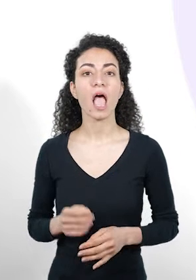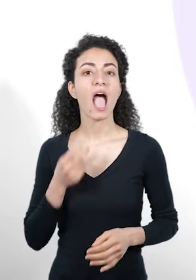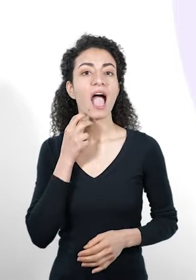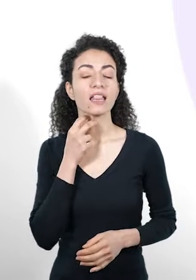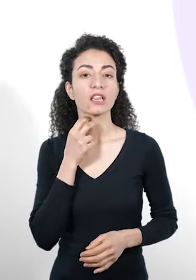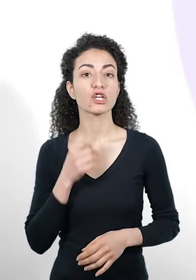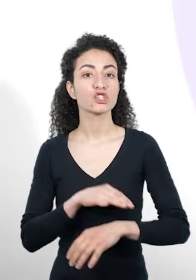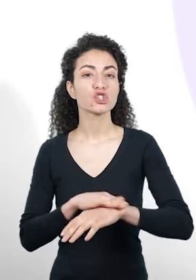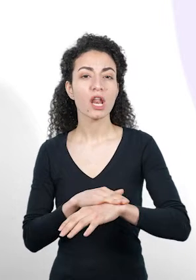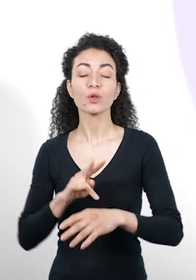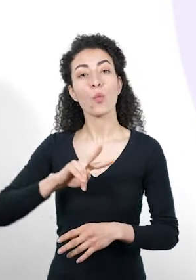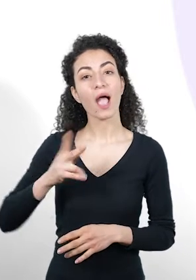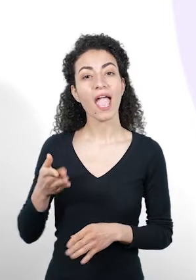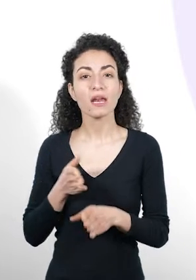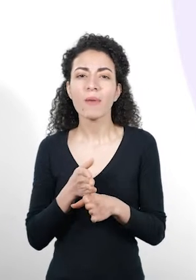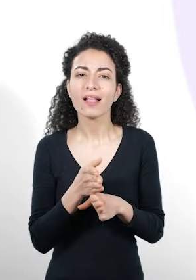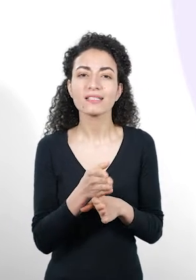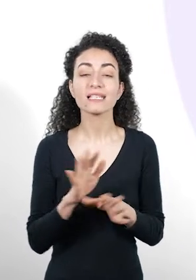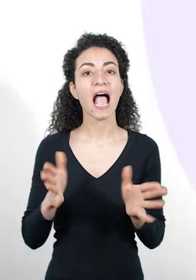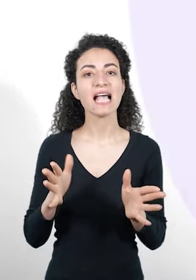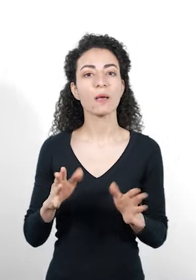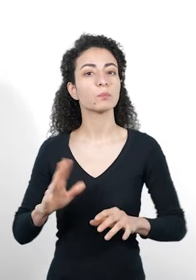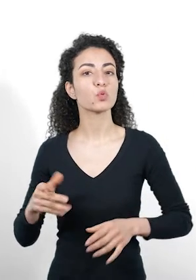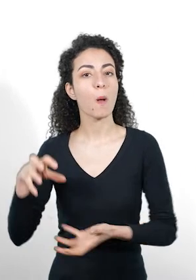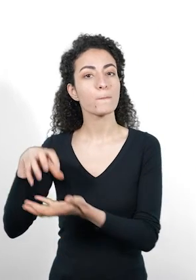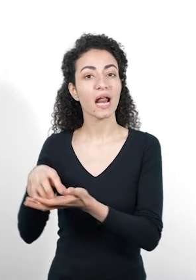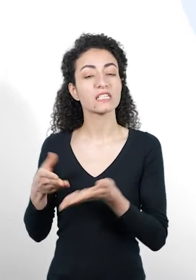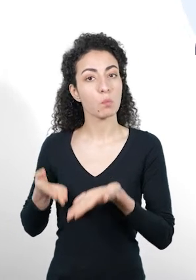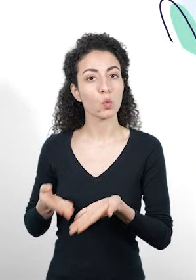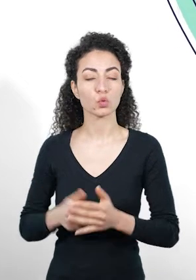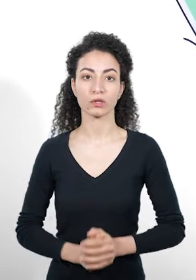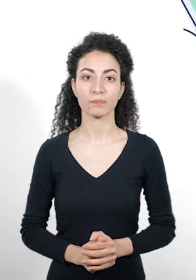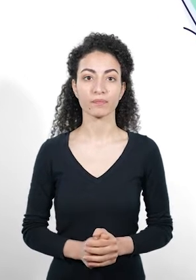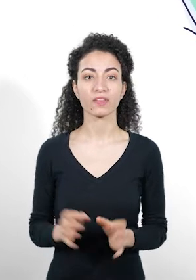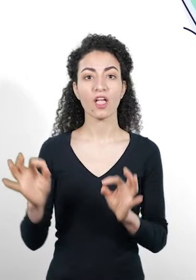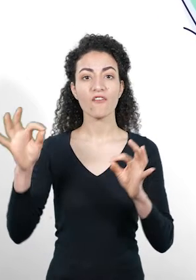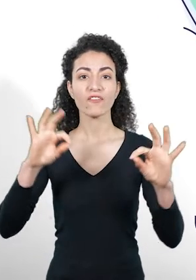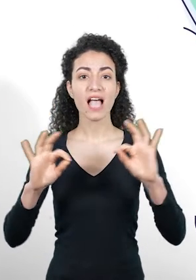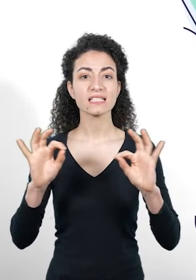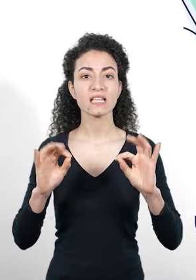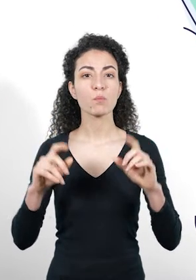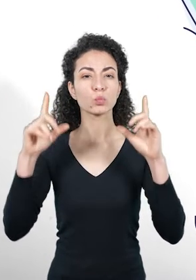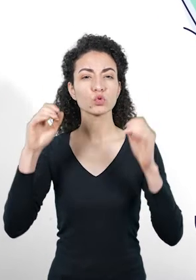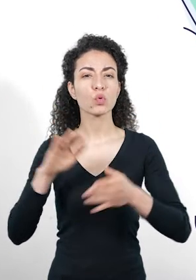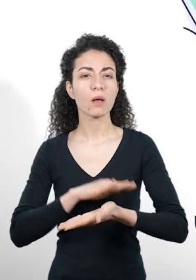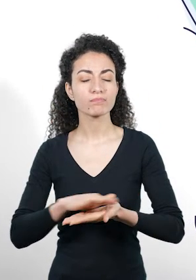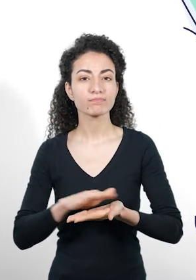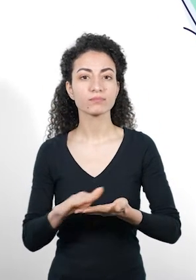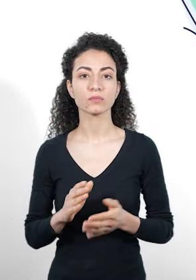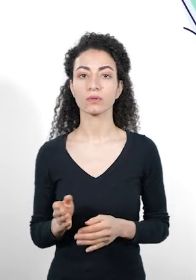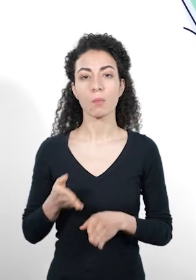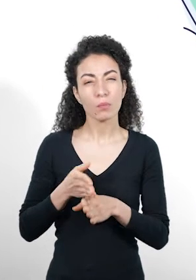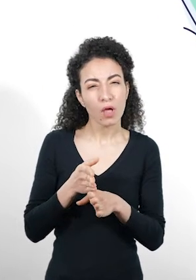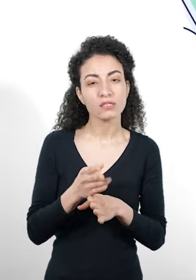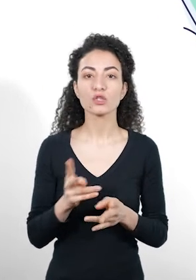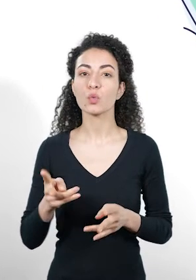غدد، جلد وغيرها من الاختصاصات حسب توفرها بالمراكز، تحاليل المخبرية والتصوير الشعاعي الأساسي